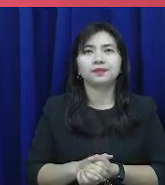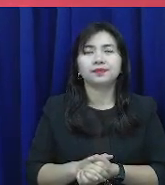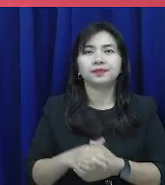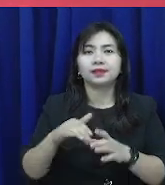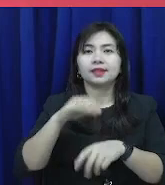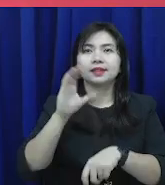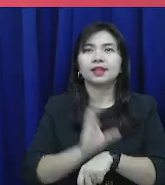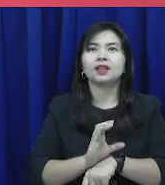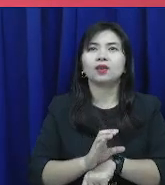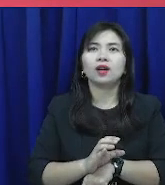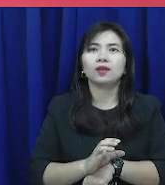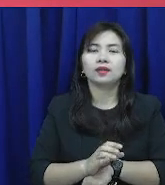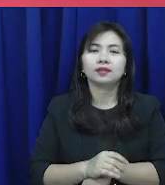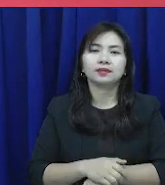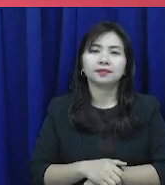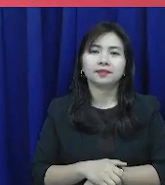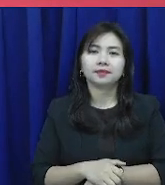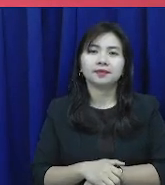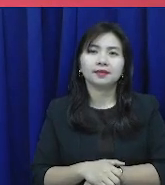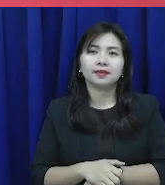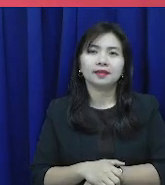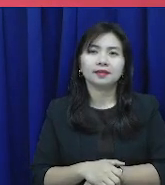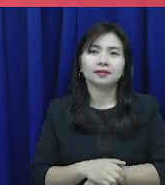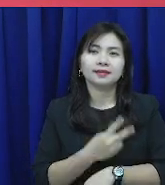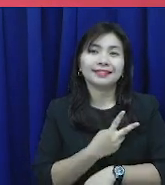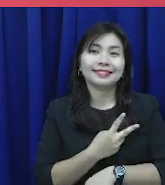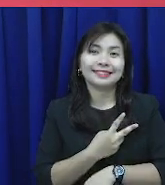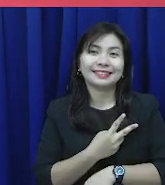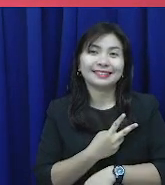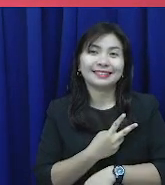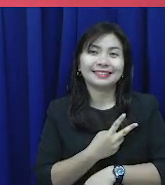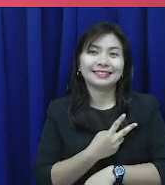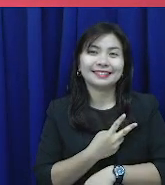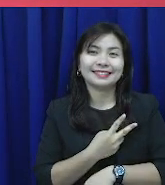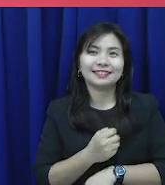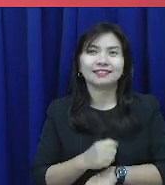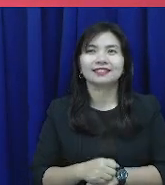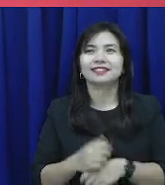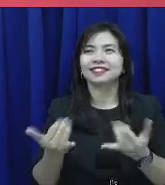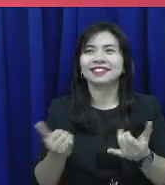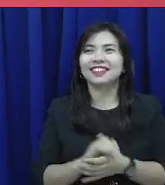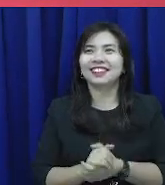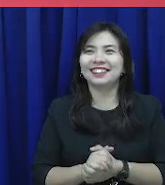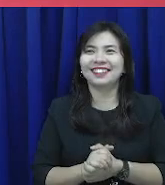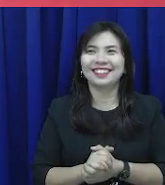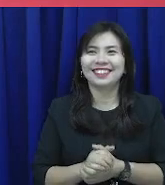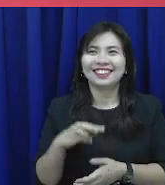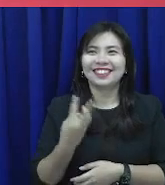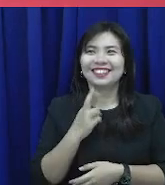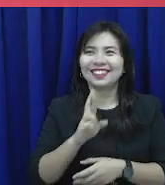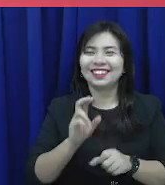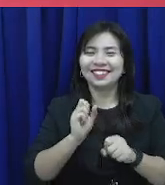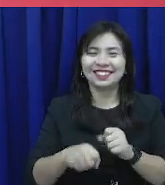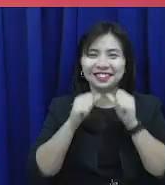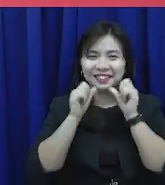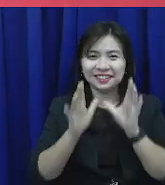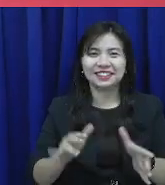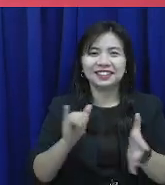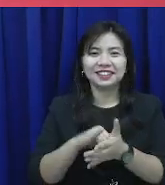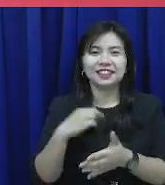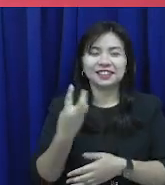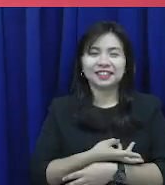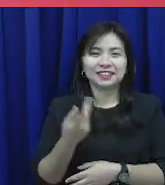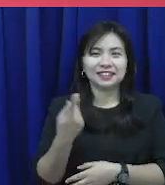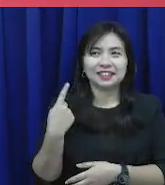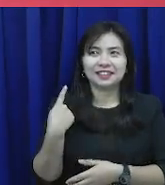there's no problem in the seed we are so blessed as part of this family the CSI family we are so blessed that we have this seed